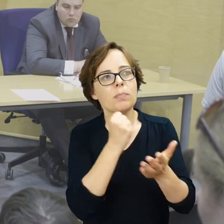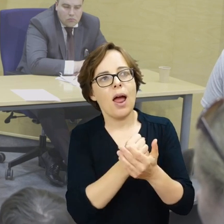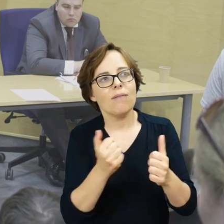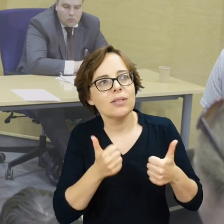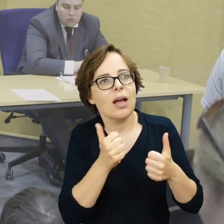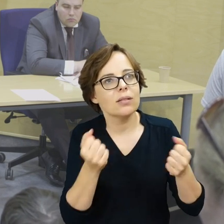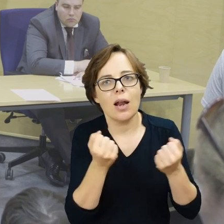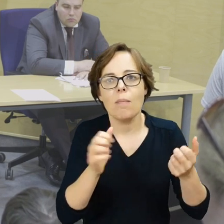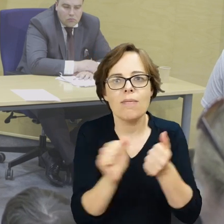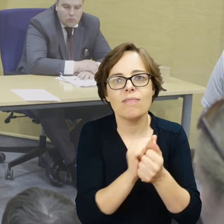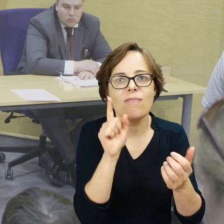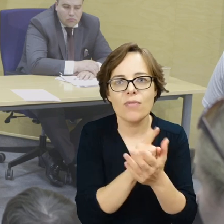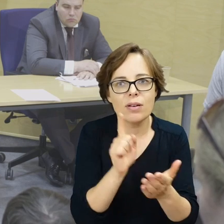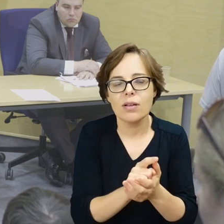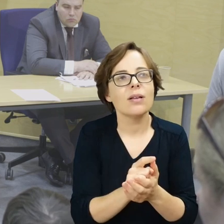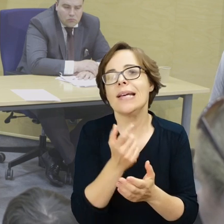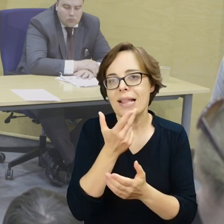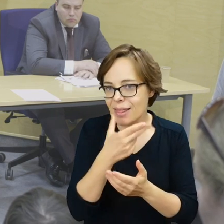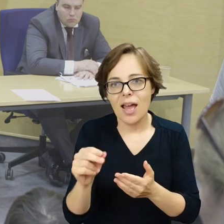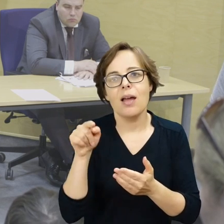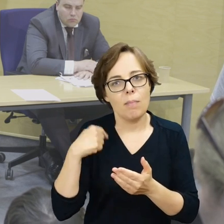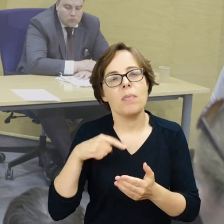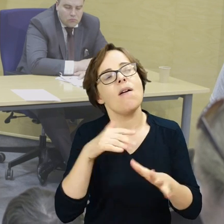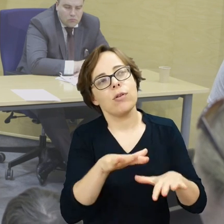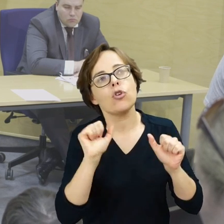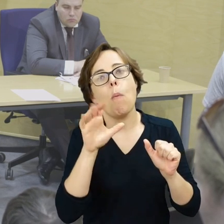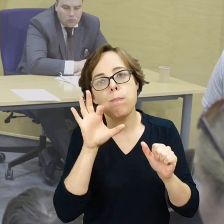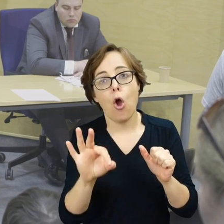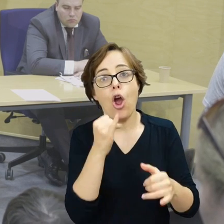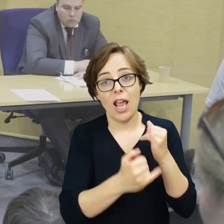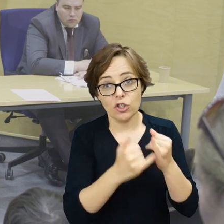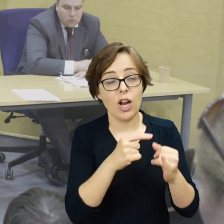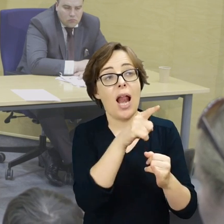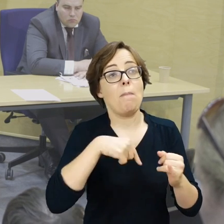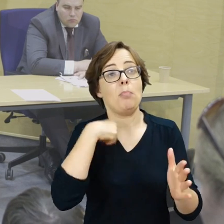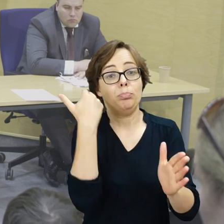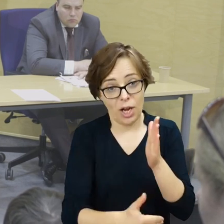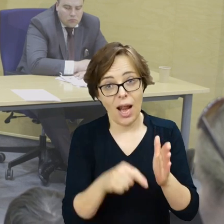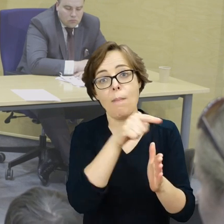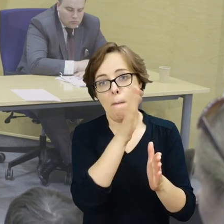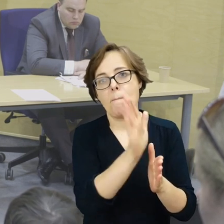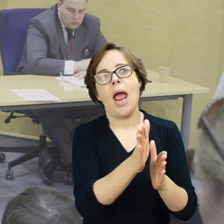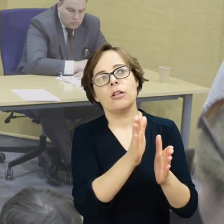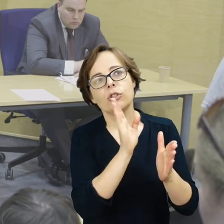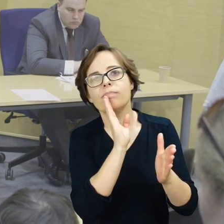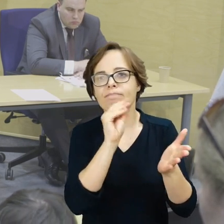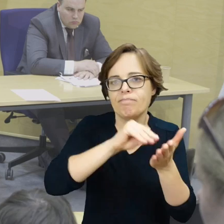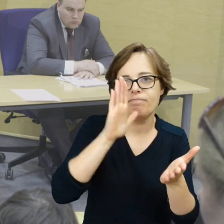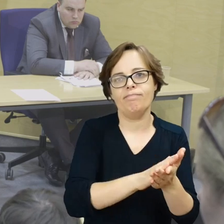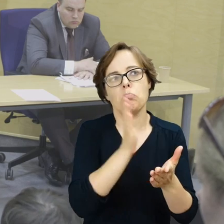odpowiedź, utrwalamy złą linię orzeczniczą. Ta linia orzecznicza, ona jest